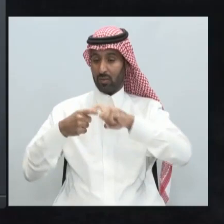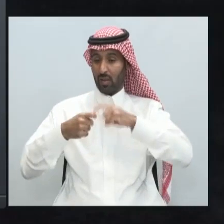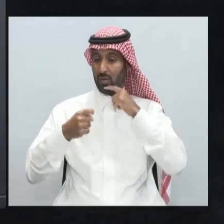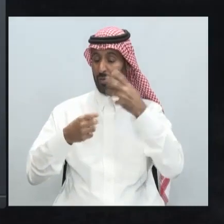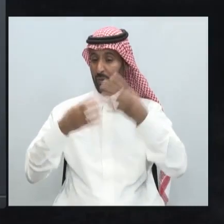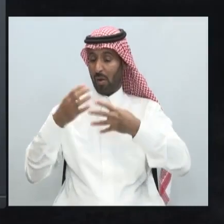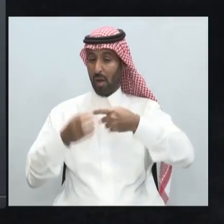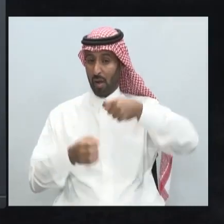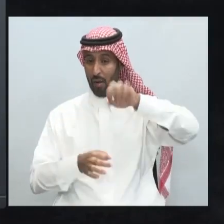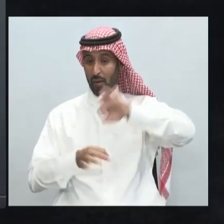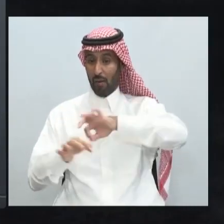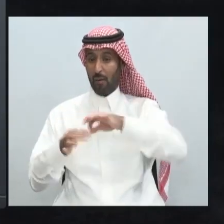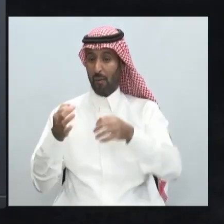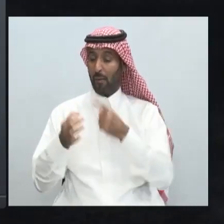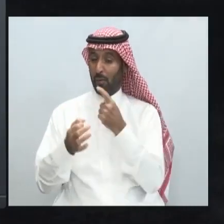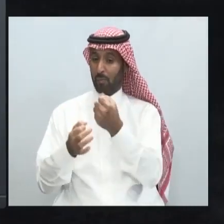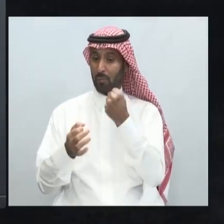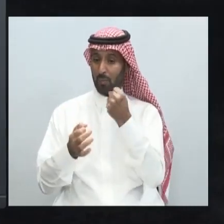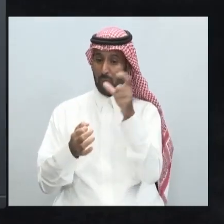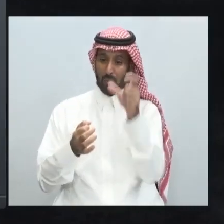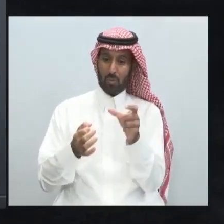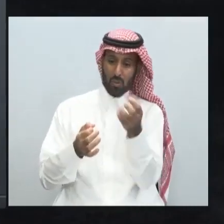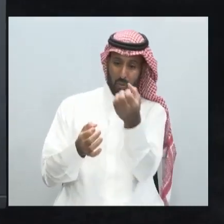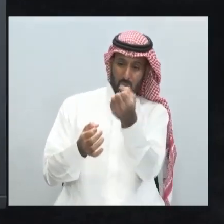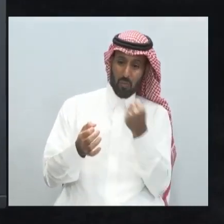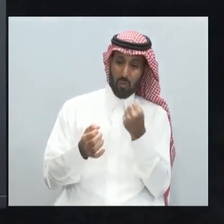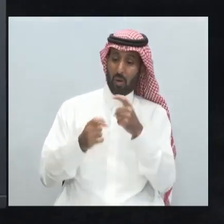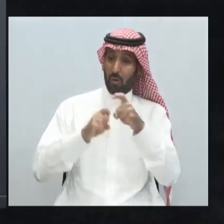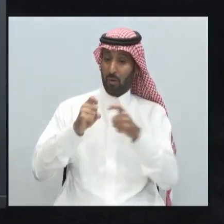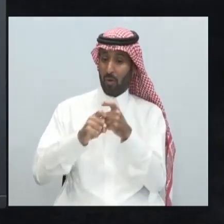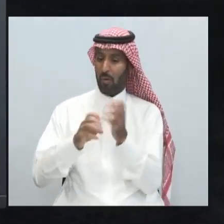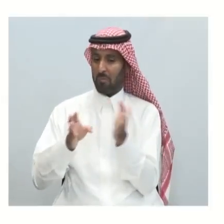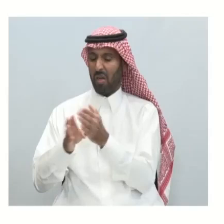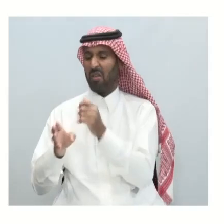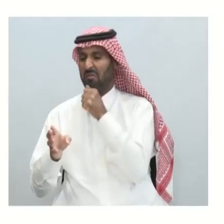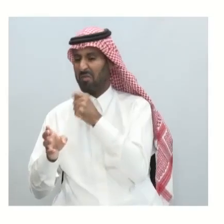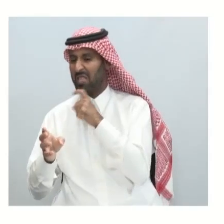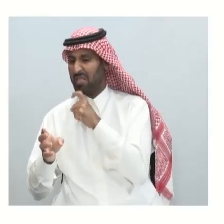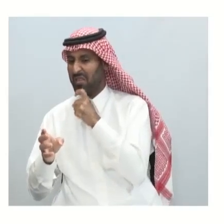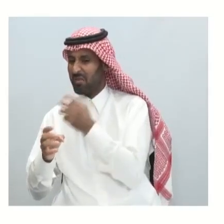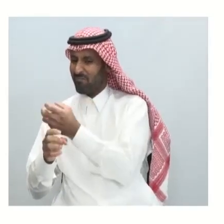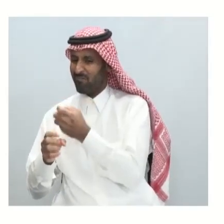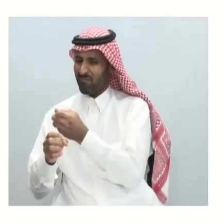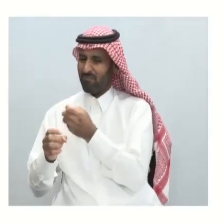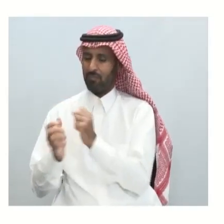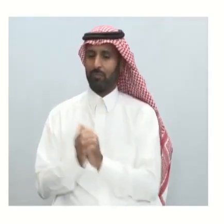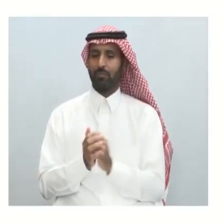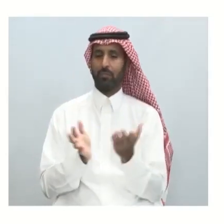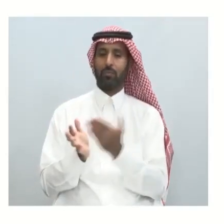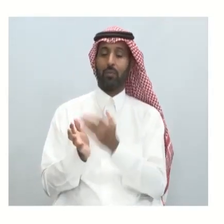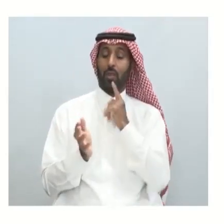الكيميائيه بعض العناصر قويه جدا وتسحب الالكترونات وبعض العناصر ضعيفه فلا تستطيع سحب الالكترونات